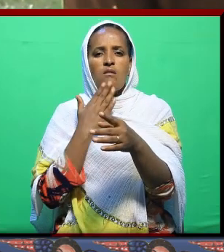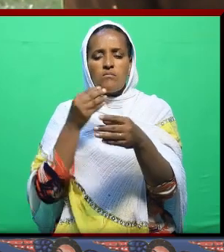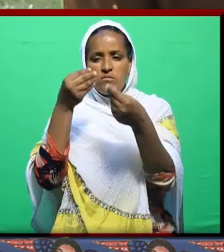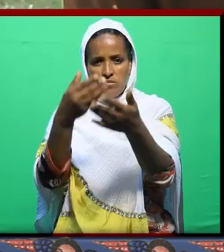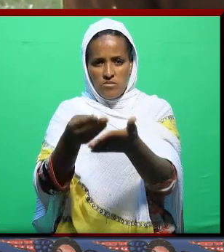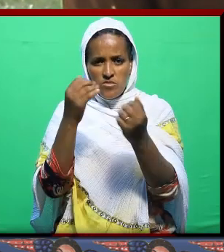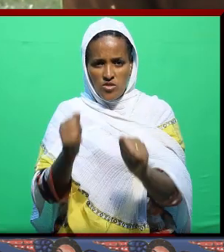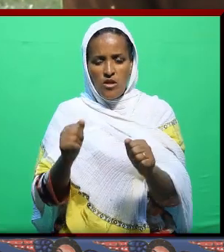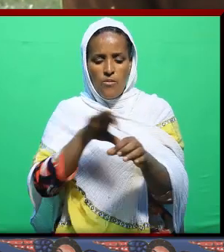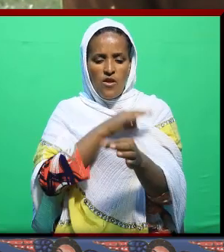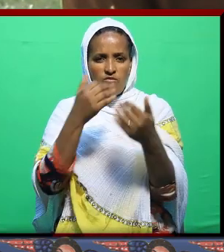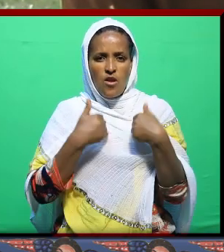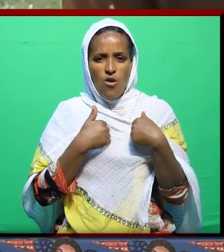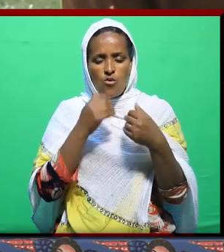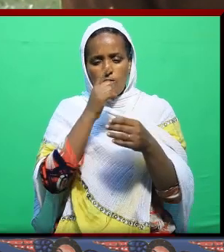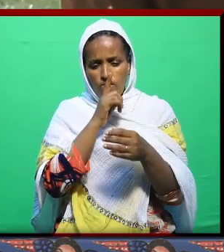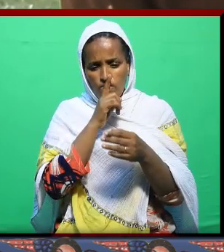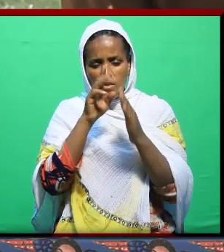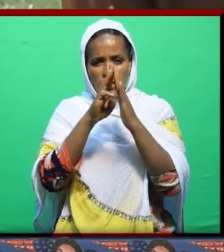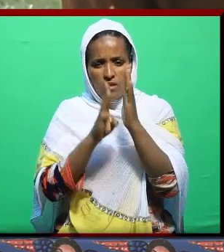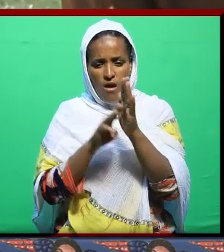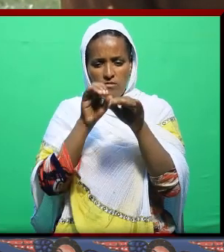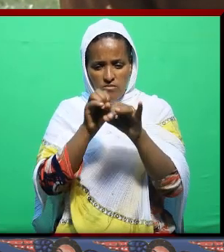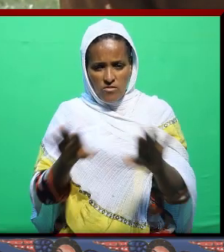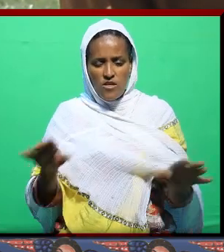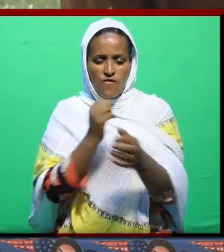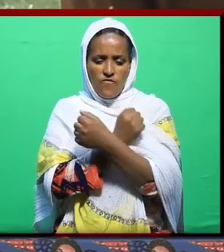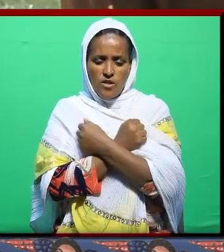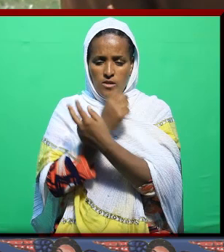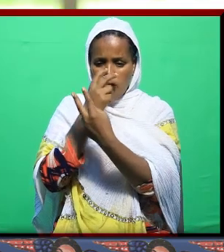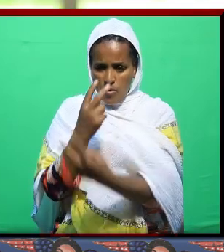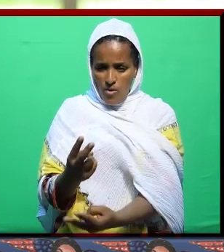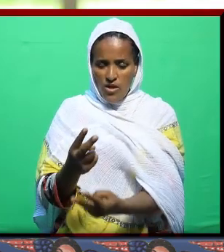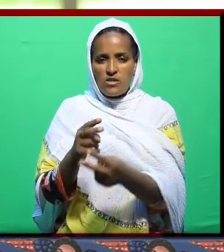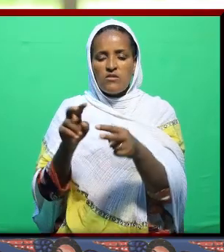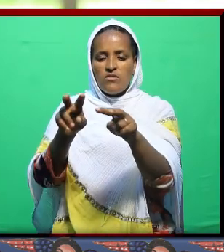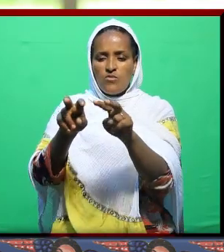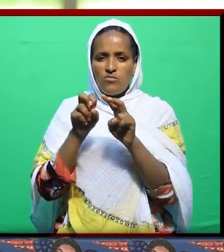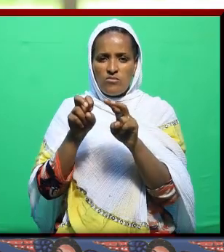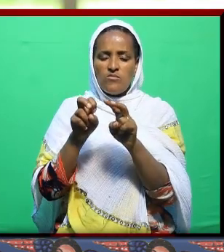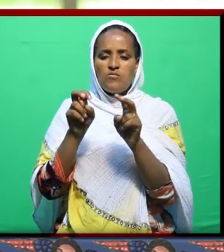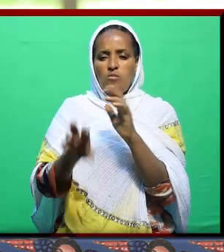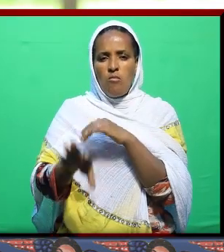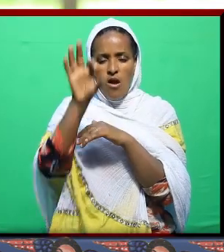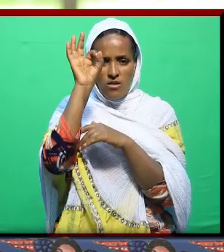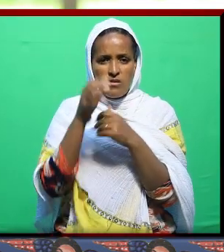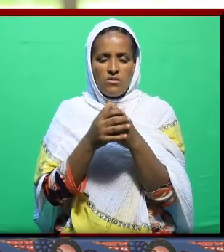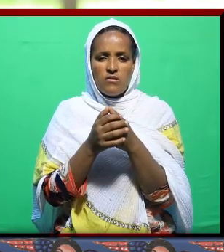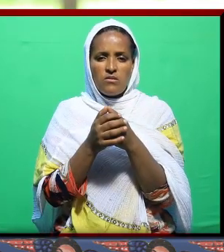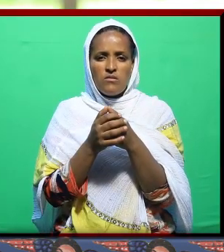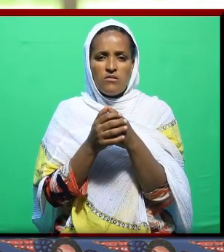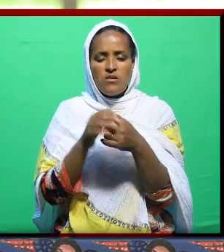ለስጋ እንደገና በነፍስ ያሉትን ቢሆን ጽማዌ ከለለው አንብን መመልከት ፍቅርን መመልከት ኩነኔን ማግኘት